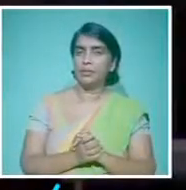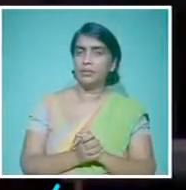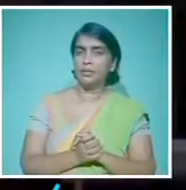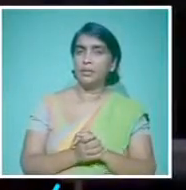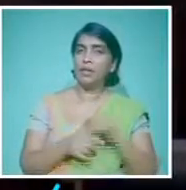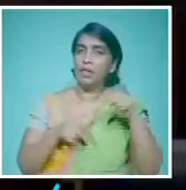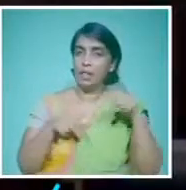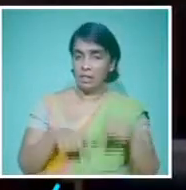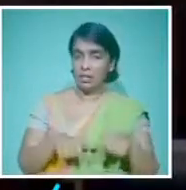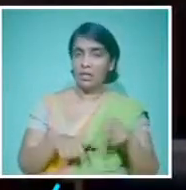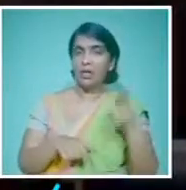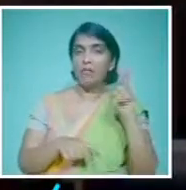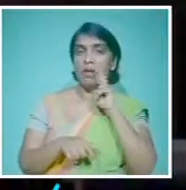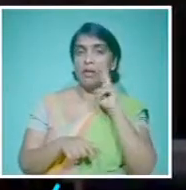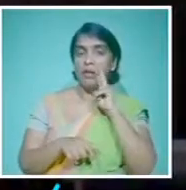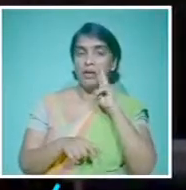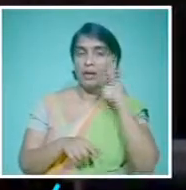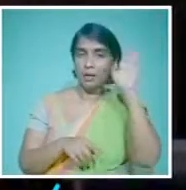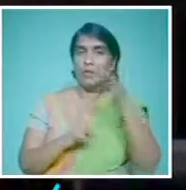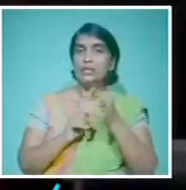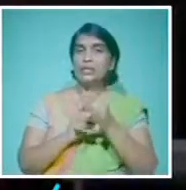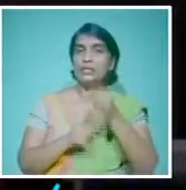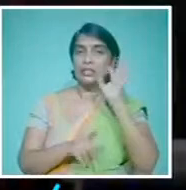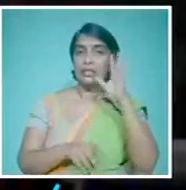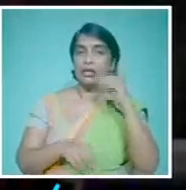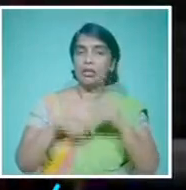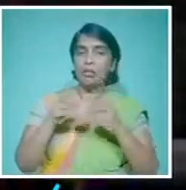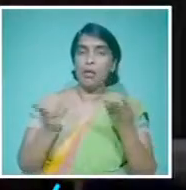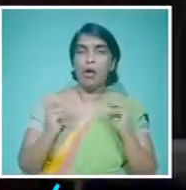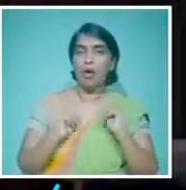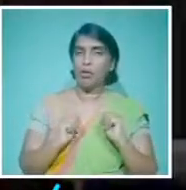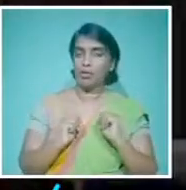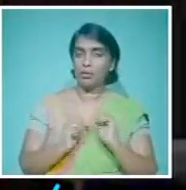Dan ngenawa Rahil Wickremesinghe metuma jana di bukana cande boka dakaran ni.